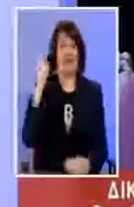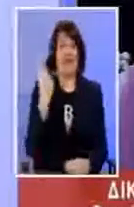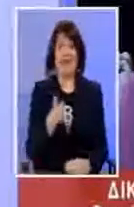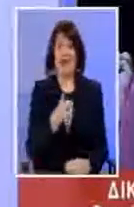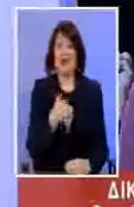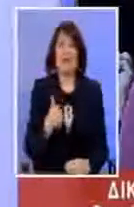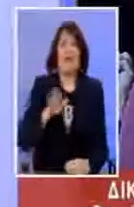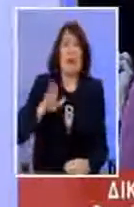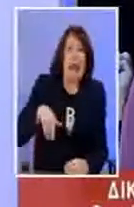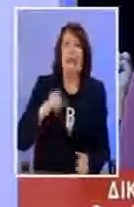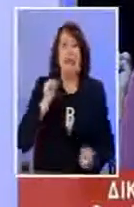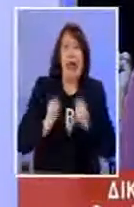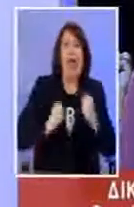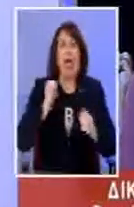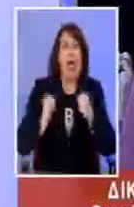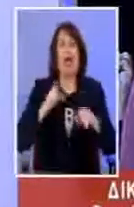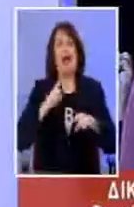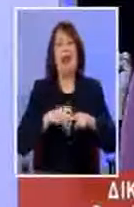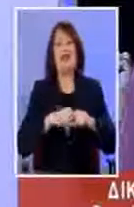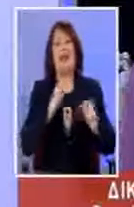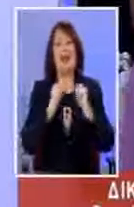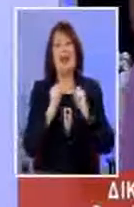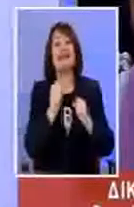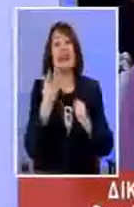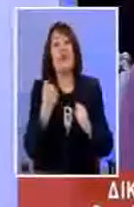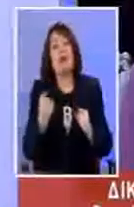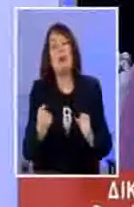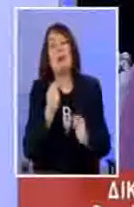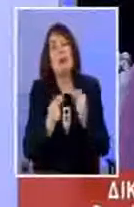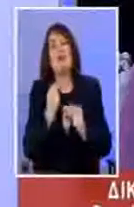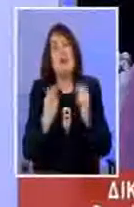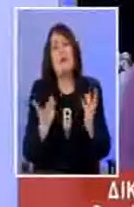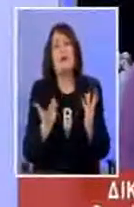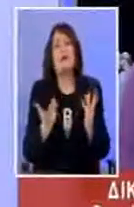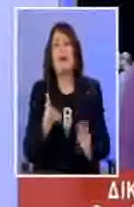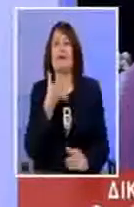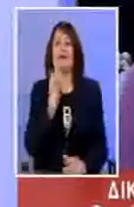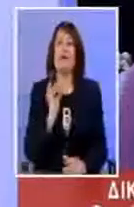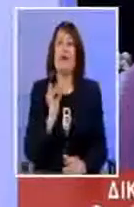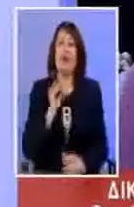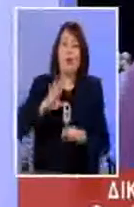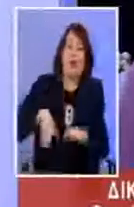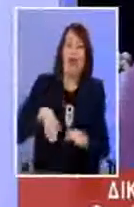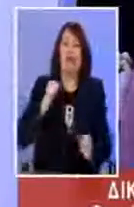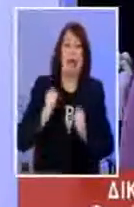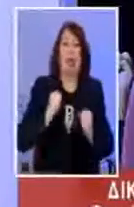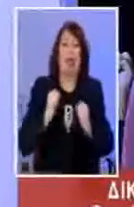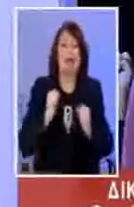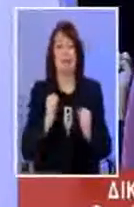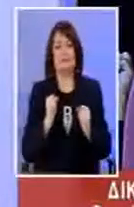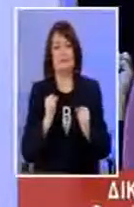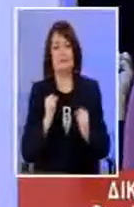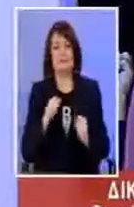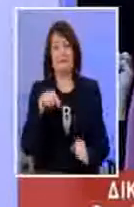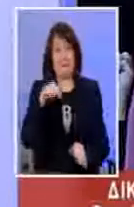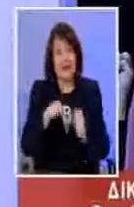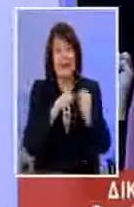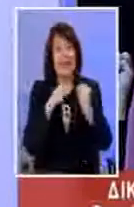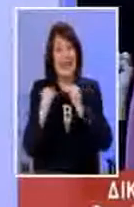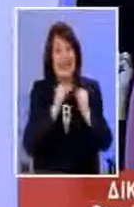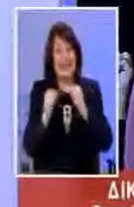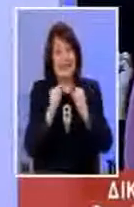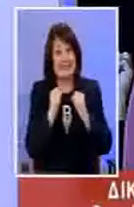πάντα οι τελευταίοι και λέμε ναι, έχουμε κρίση, έχουμε το ένα, έχουμε το άλλο και γι' αυτό το λόγο είμαστε τελευταίοι. Εμείς ακόμη και μέσα σε